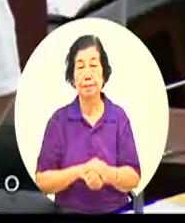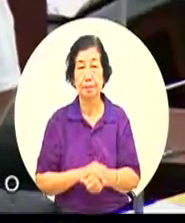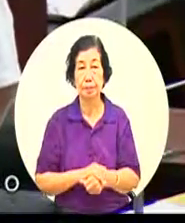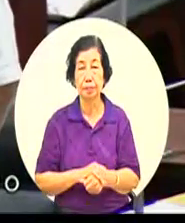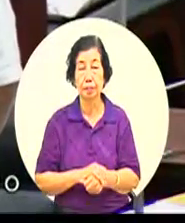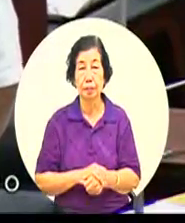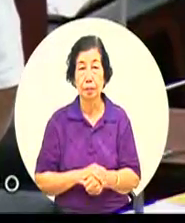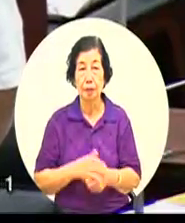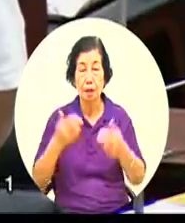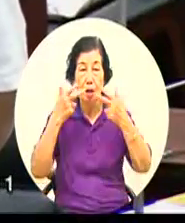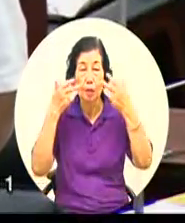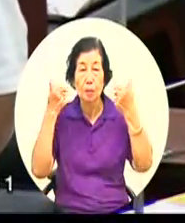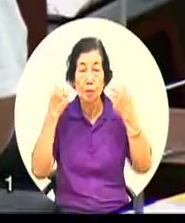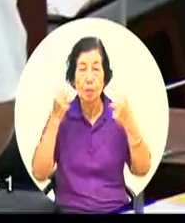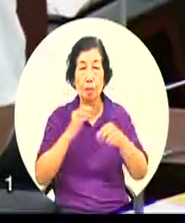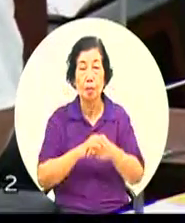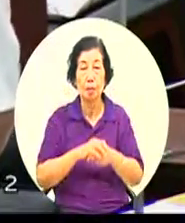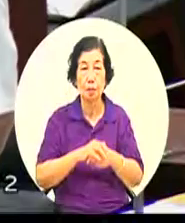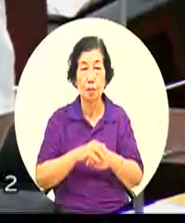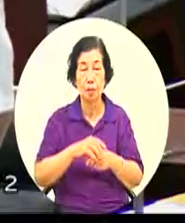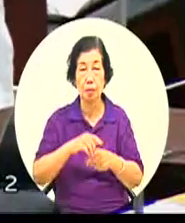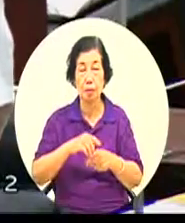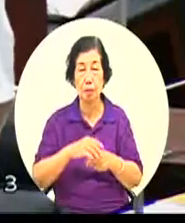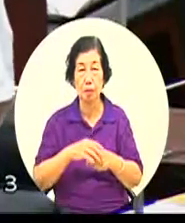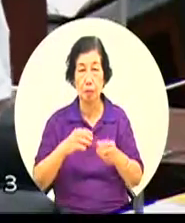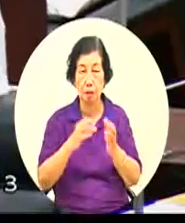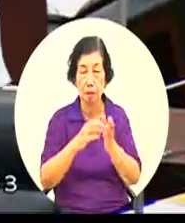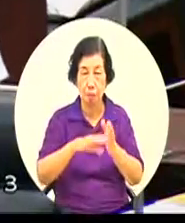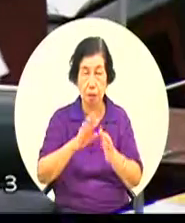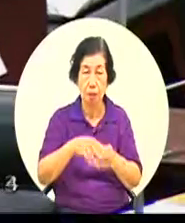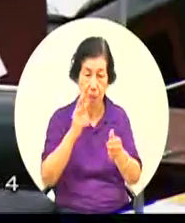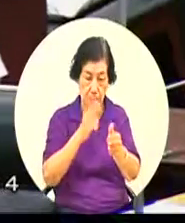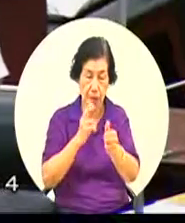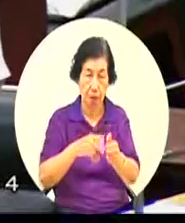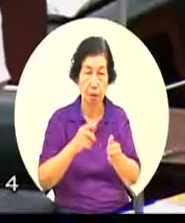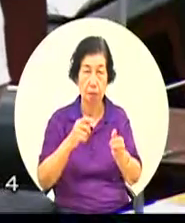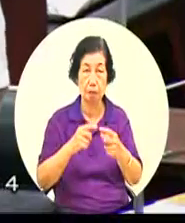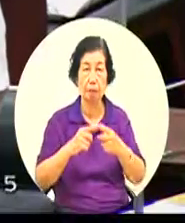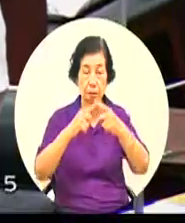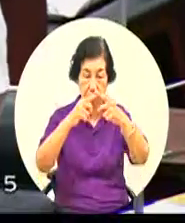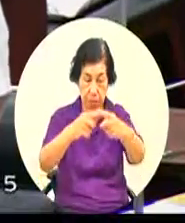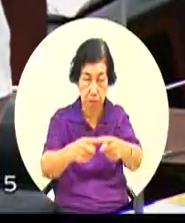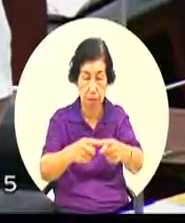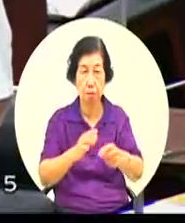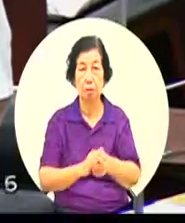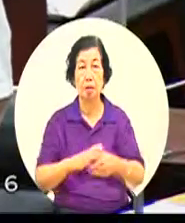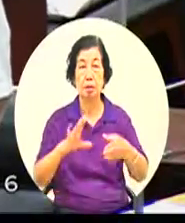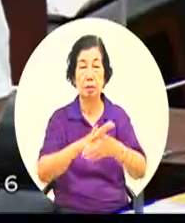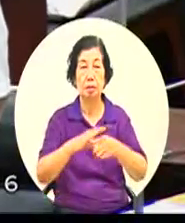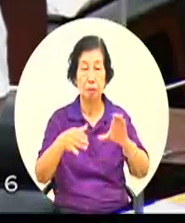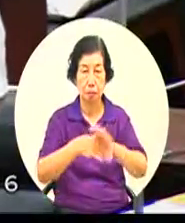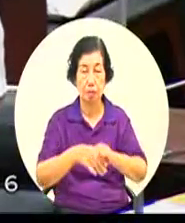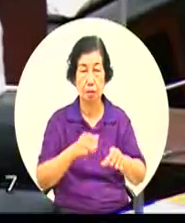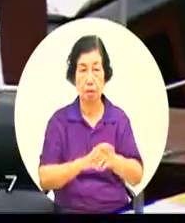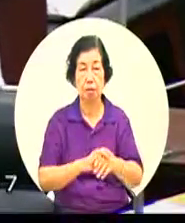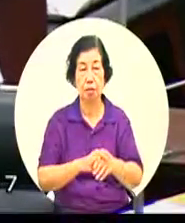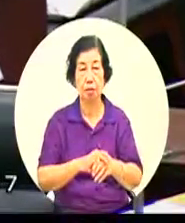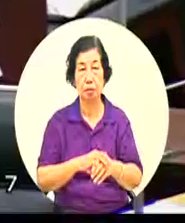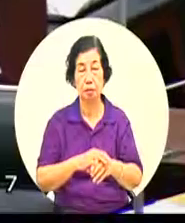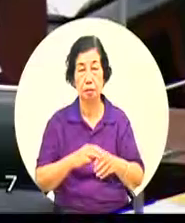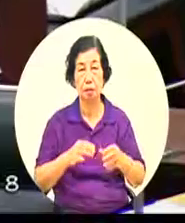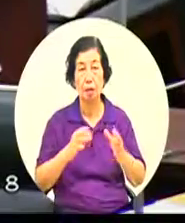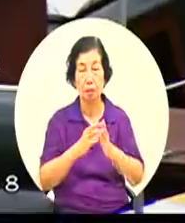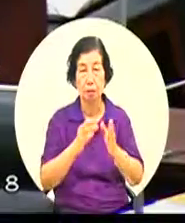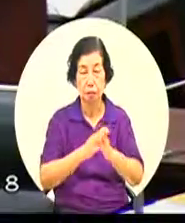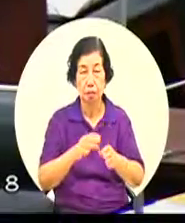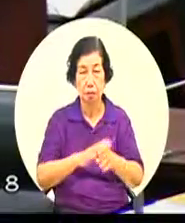局有派人去。哦，我是讲要拜托安文化局。我那甲注重者，卖互因遐乡亲讲，啊